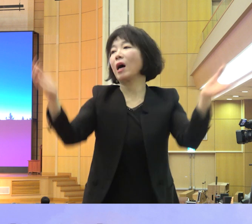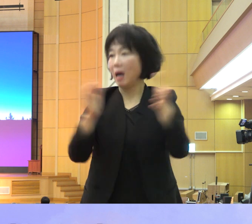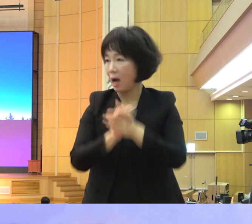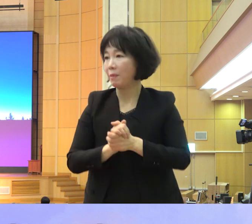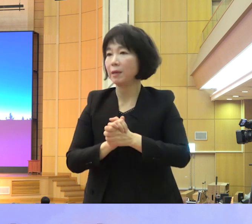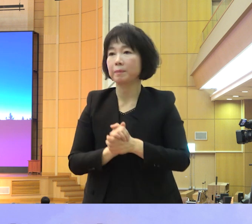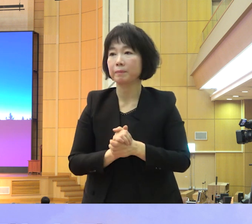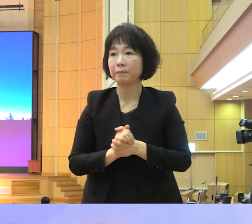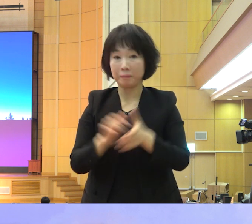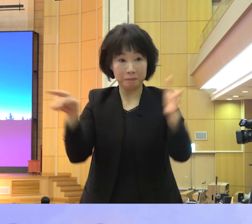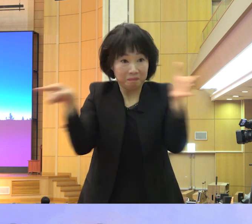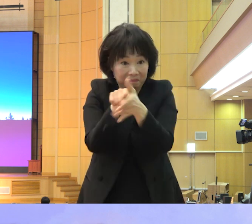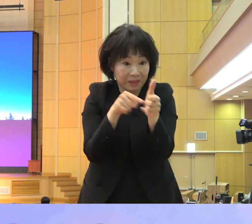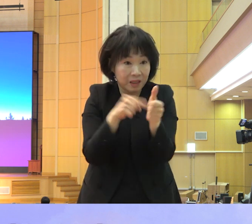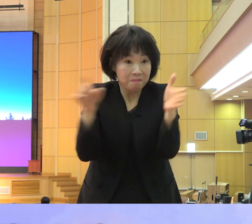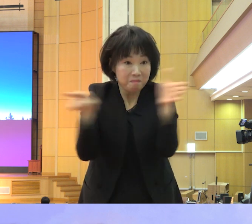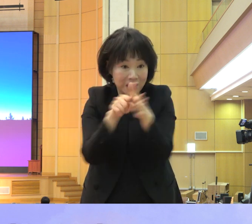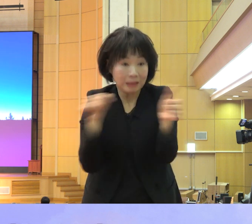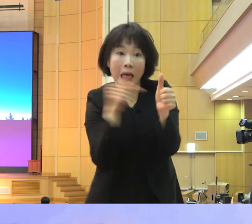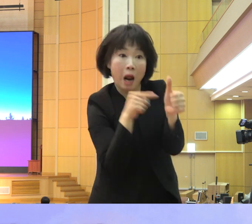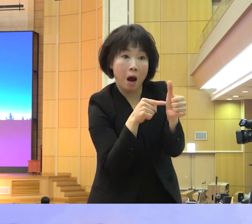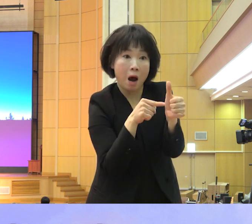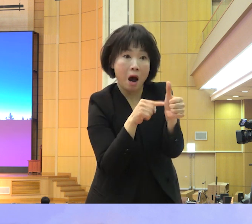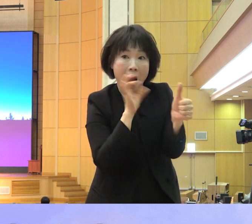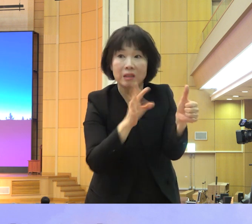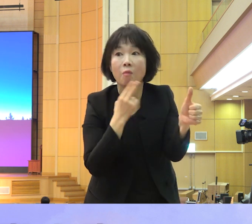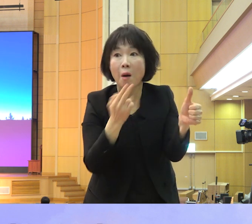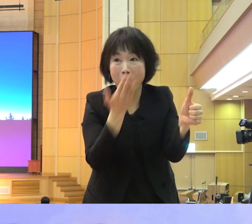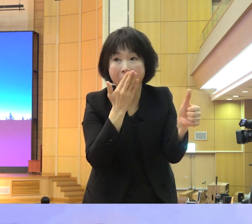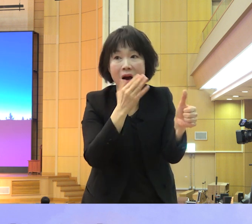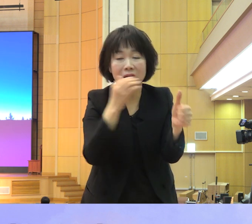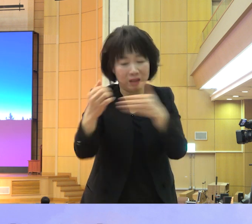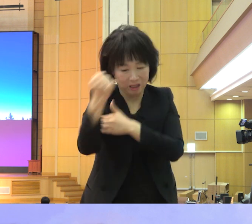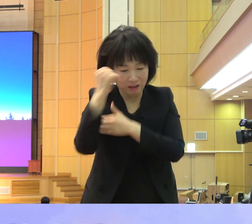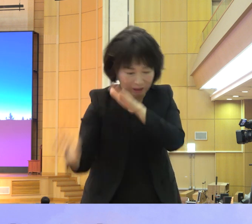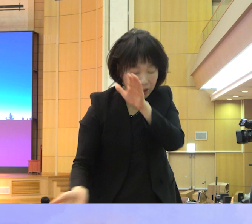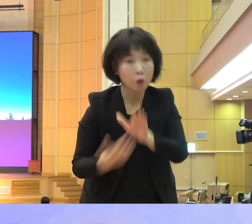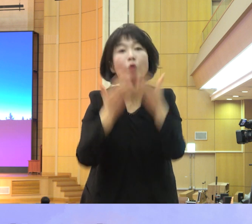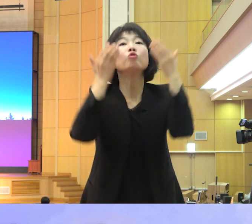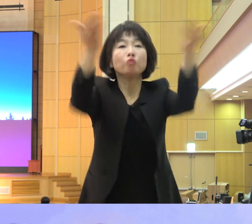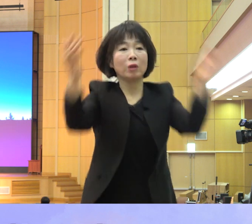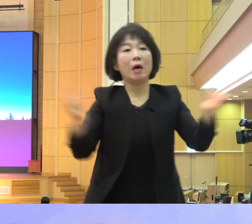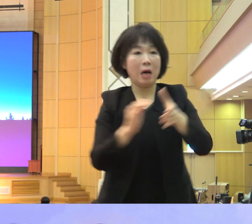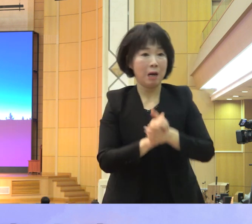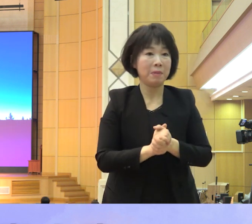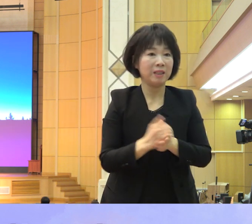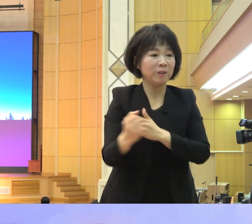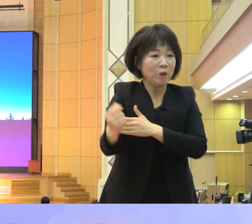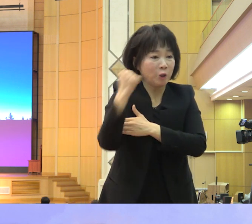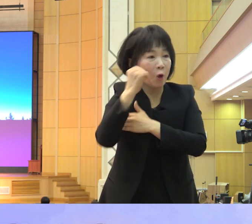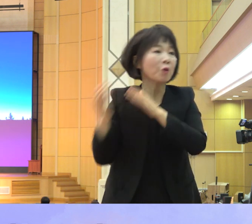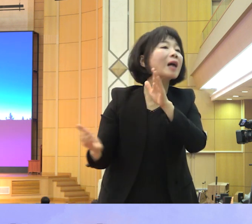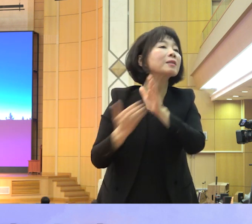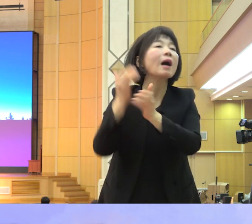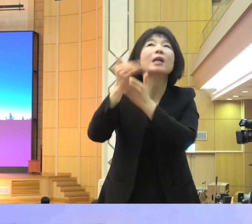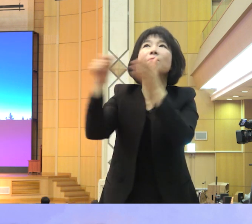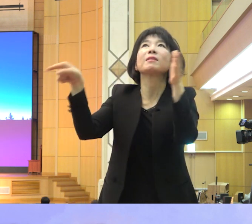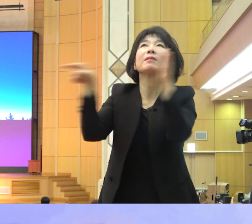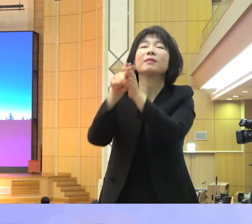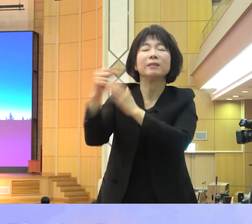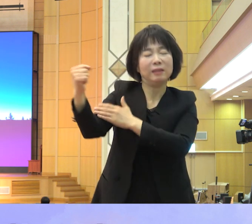말 속에 보십시오. 믿는 자에게는 뭘 믿으라고 하는 거예요? 능치 못함이 없느니 말은 전능하심을 믿으라는